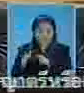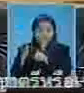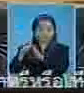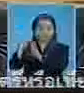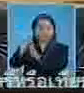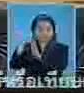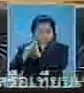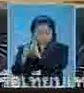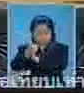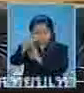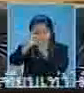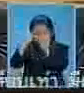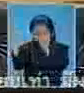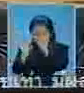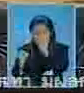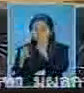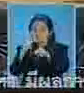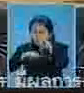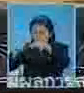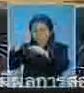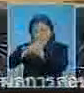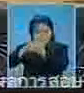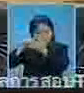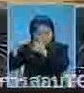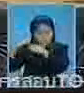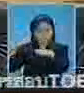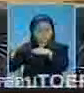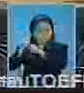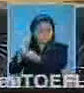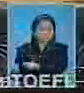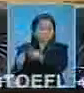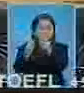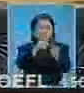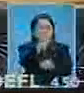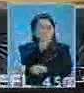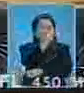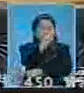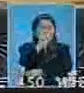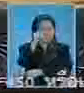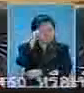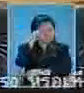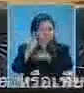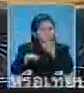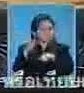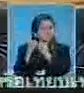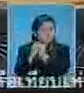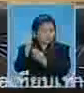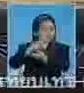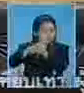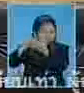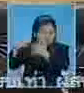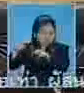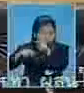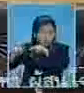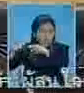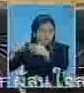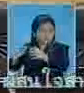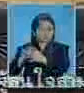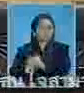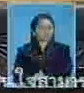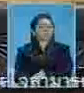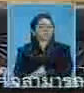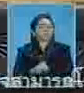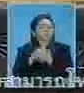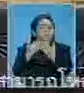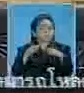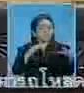ก็คาดว่าน่าจะสามารถที่พิจารณาให้แล้วเสร็จส่งกลับให้ครม.ได้ภายในประมาณอีกไม่เกิน2อาทิตย์หลังจากนั้นนะครับพวกเรา